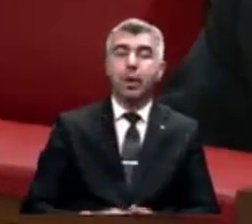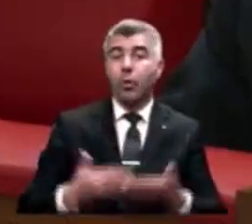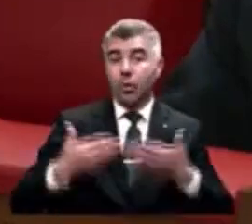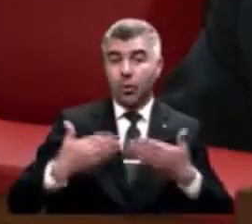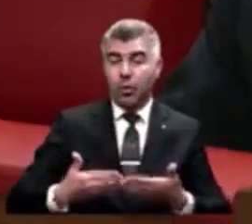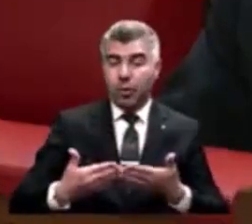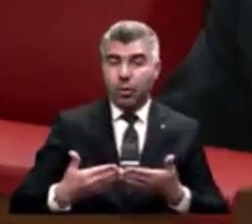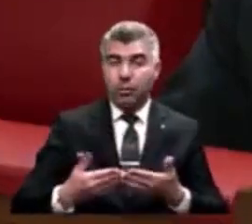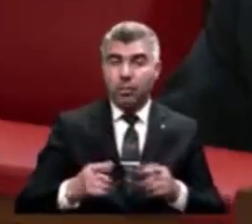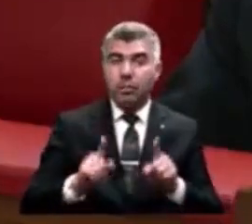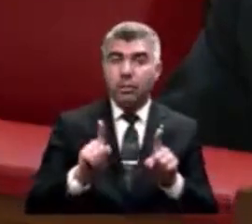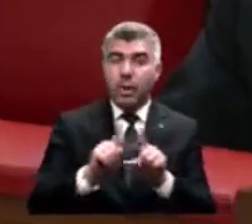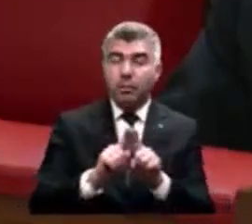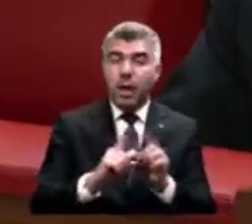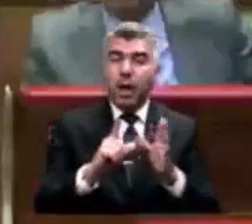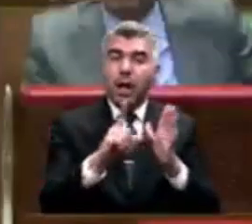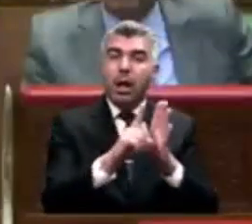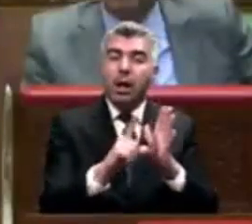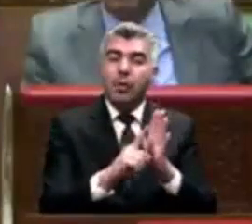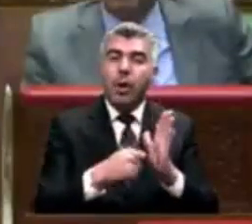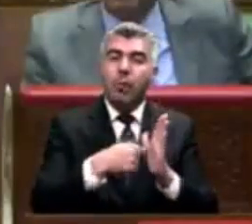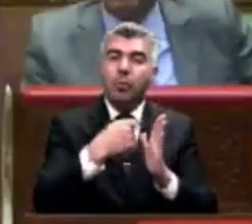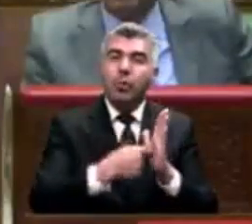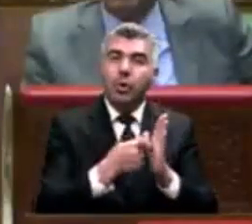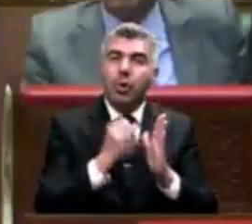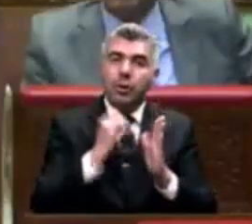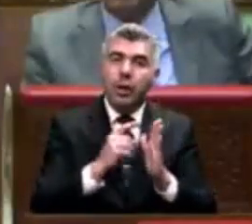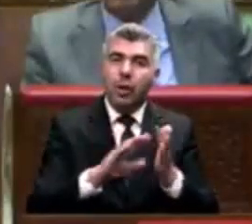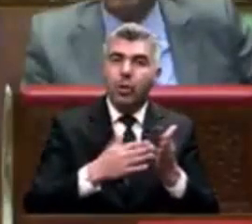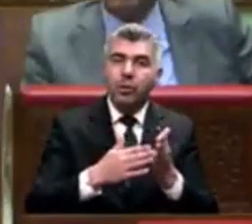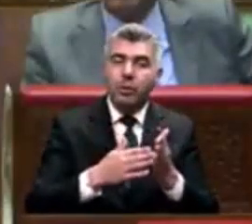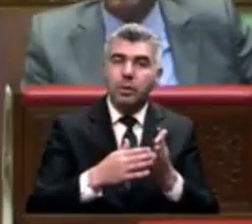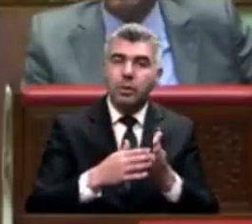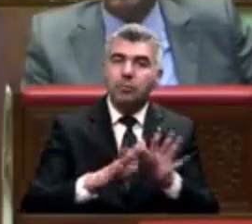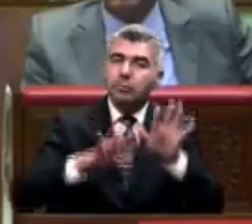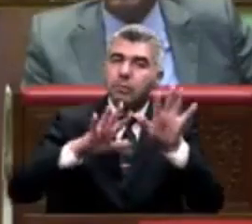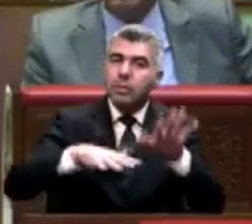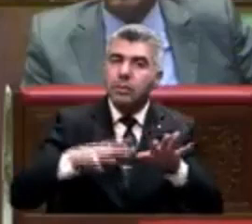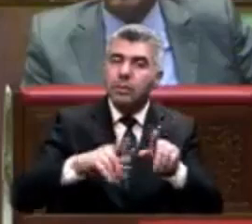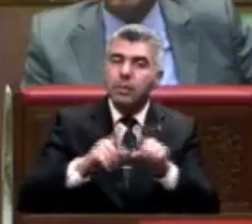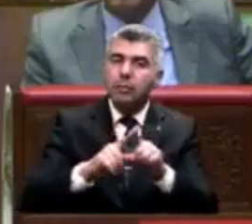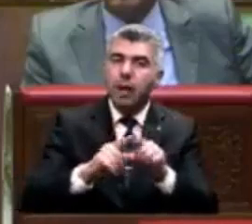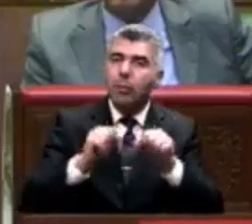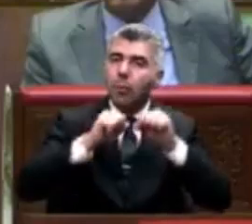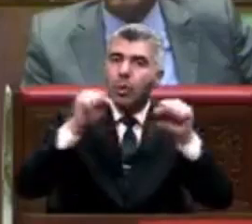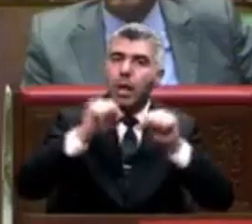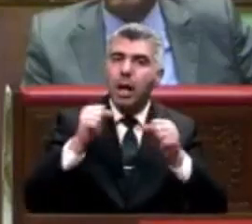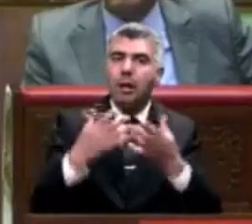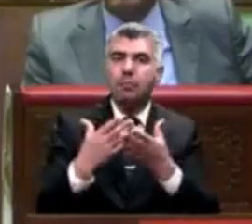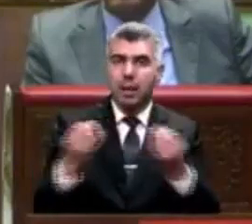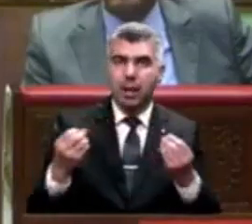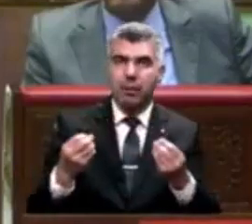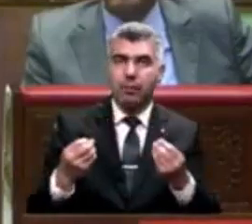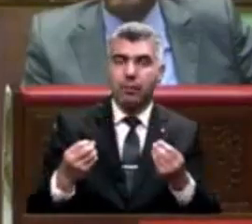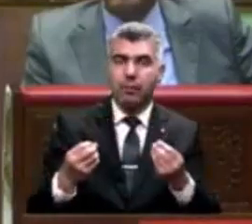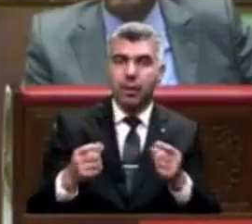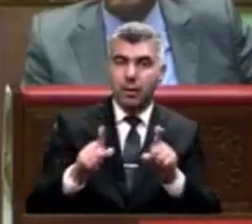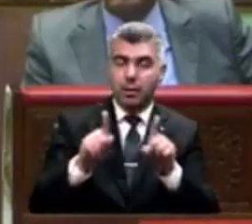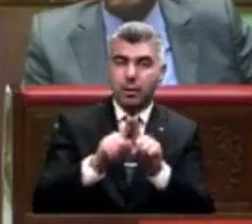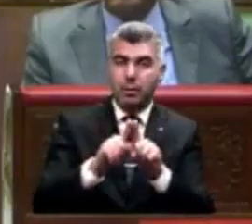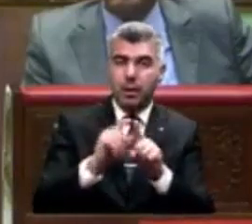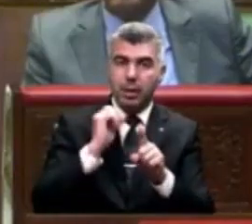الرمي بهذا المشروع الى الساحه والى واحد البيئه حاضنه للاحتجاج، وخرجناه من